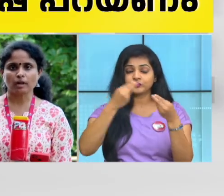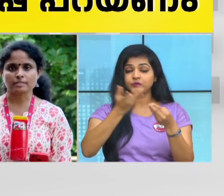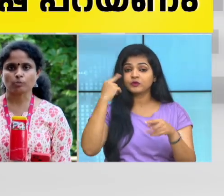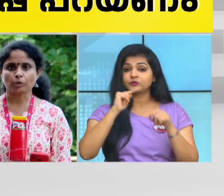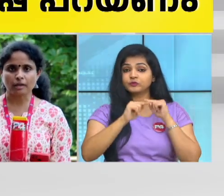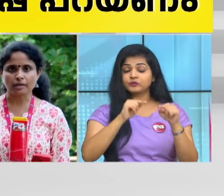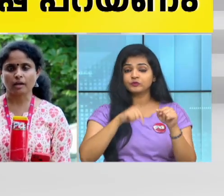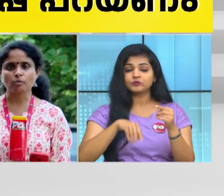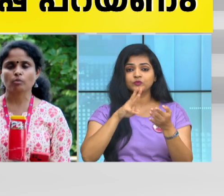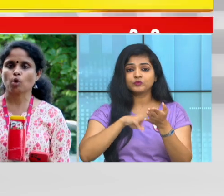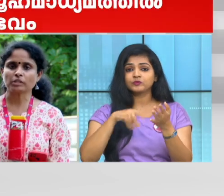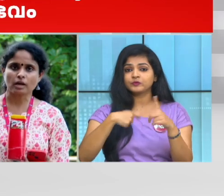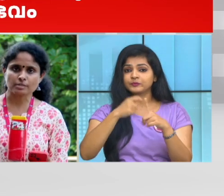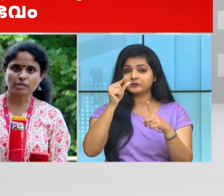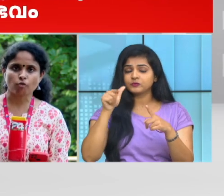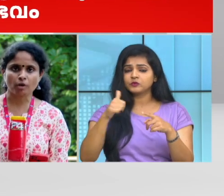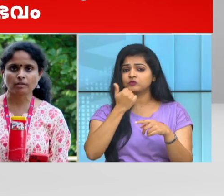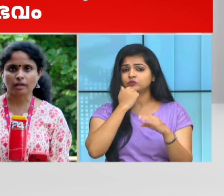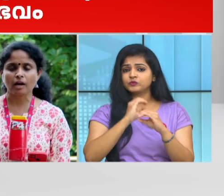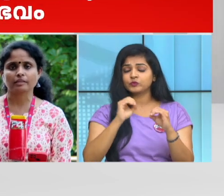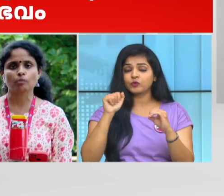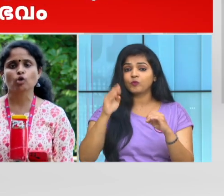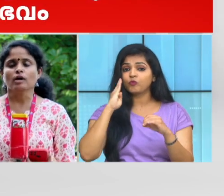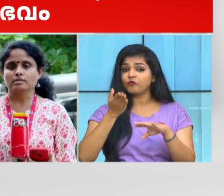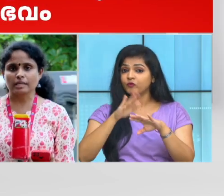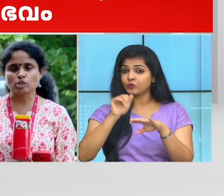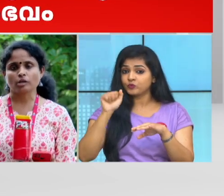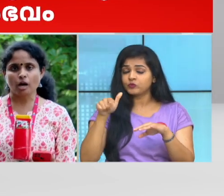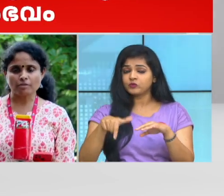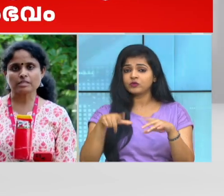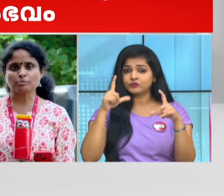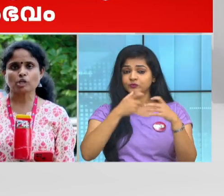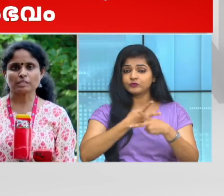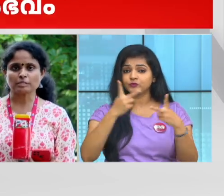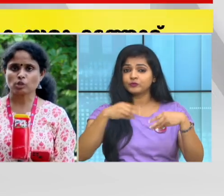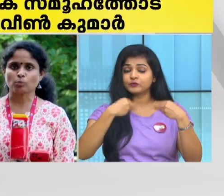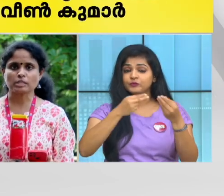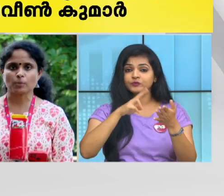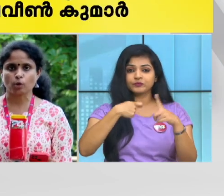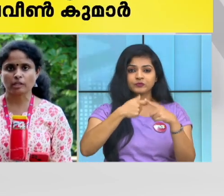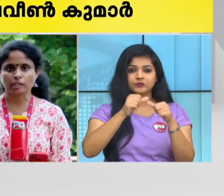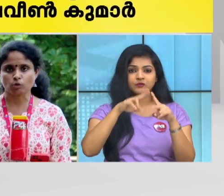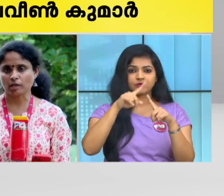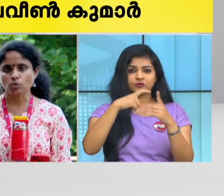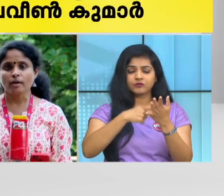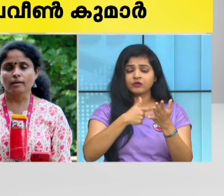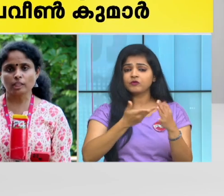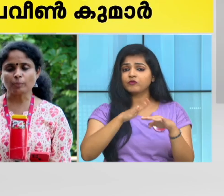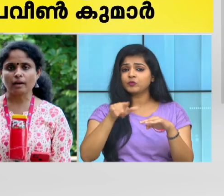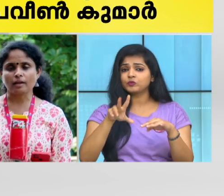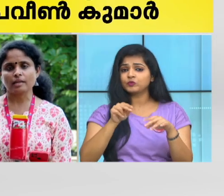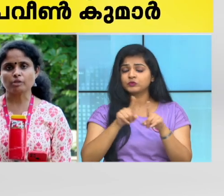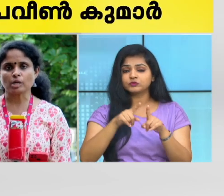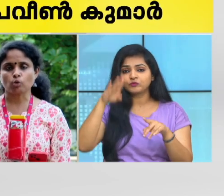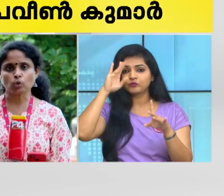മുഹമ്മദ് കാസിം കുറ്റക്കാരനല്ല, മുഹമ്മദ് കാസിമിന്റെ ഫോണിൽ നിന്നല്ല ഇത്തരമൊരു കാഫിർ സ്ക്രീൻഷോട്ട് പ്രചരിച്ചതെന്നും പോലീസ് റിപ്പോർട്ട് നൽകിയിട്ടുണ്ടായിരുന്നു. ഇതിന്